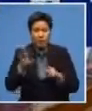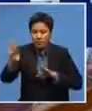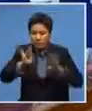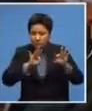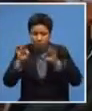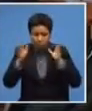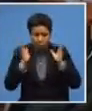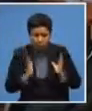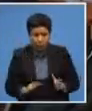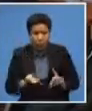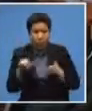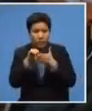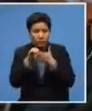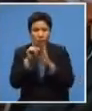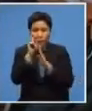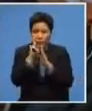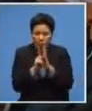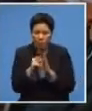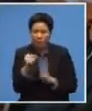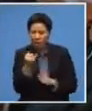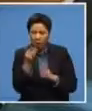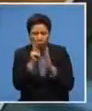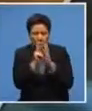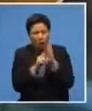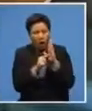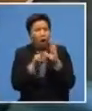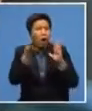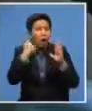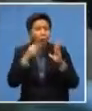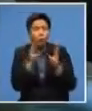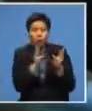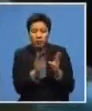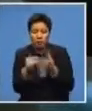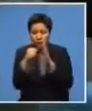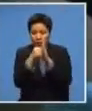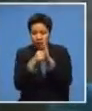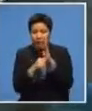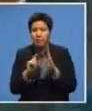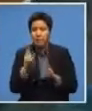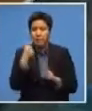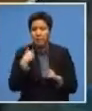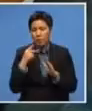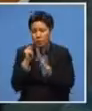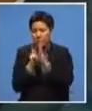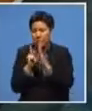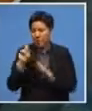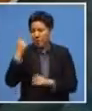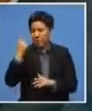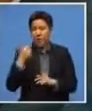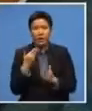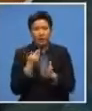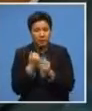วบุคคลแก้ไขระเบียบที่ไม่ทันสมัยมาตรการการควบคุมต่างๆแล้วกฎหมายที่มีอยู่แล้วเดิม